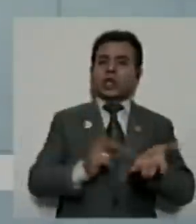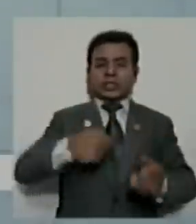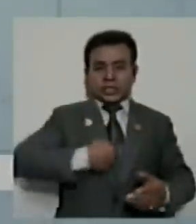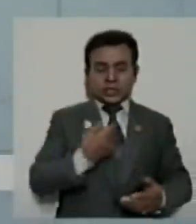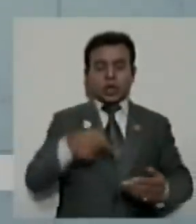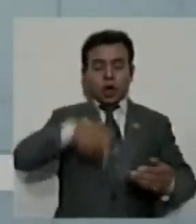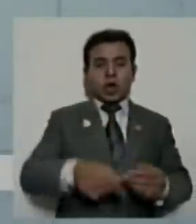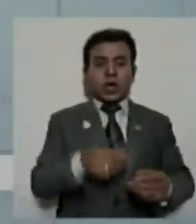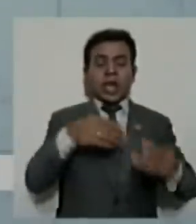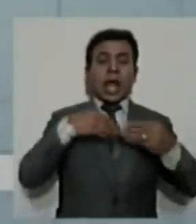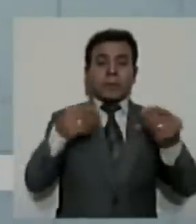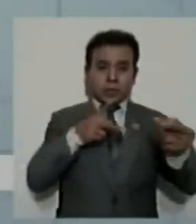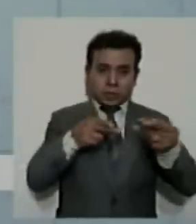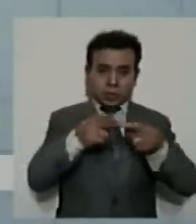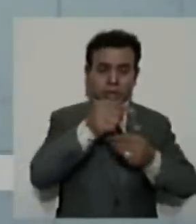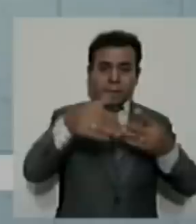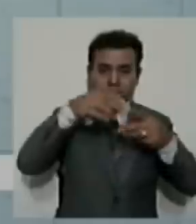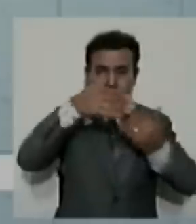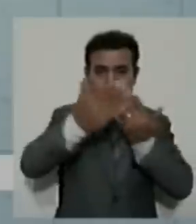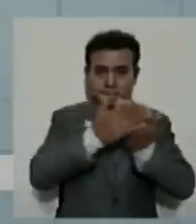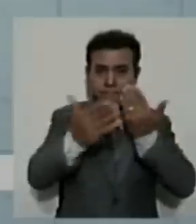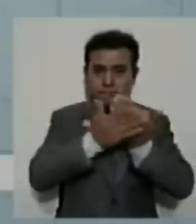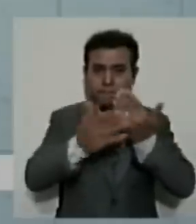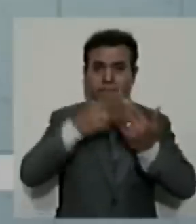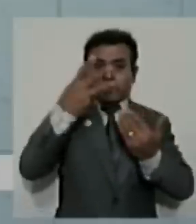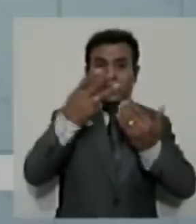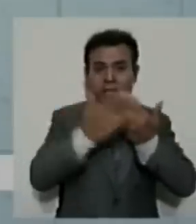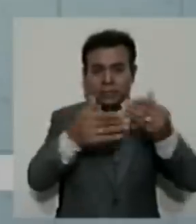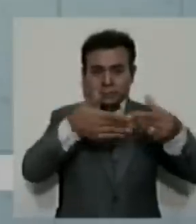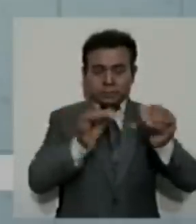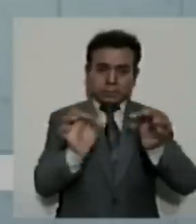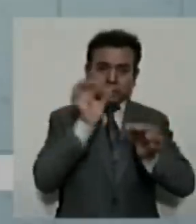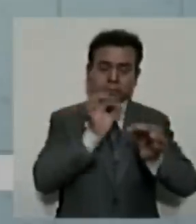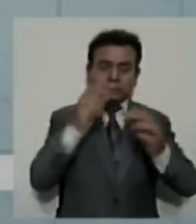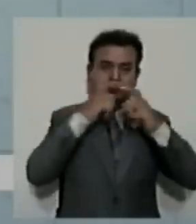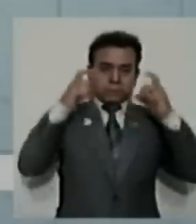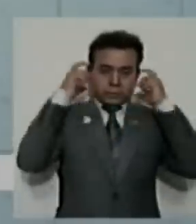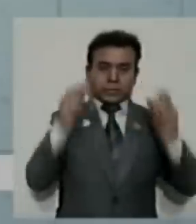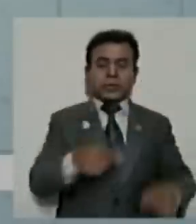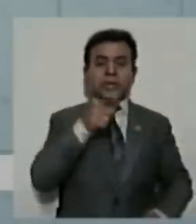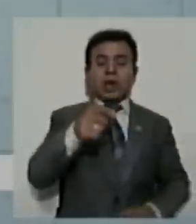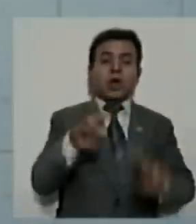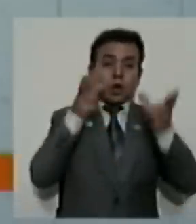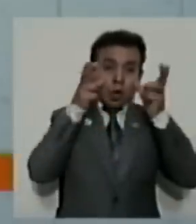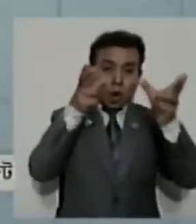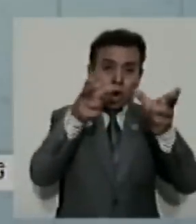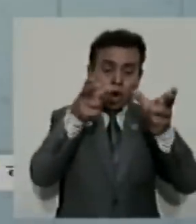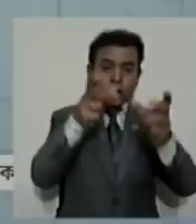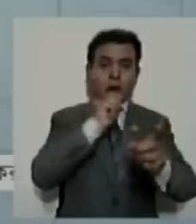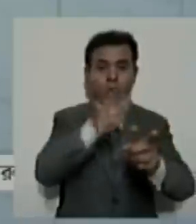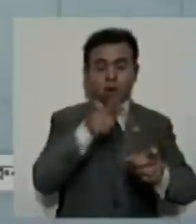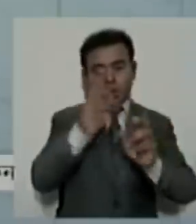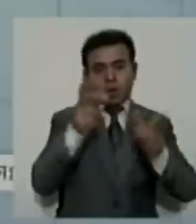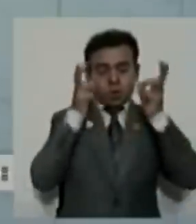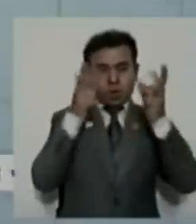কারণ আপনি কোয়ারেন্টাইনে থাকতে সুস্থ থাকলে আপনার পরিবার সুস্থ থাকবে এবং আপনি সমাজ এবং দেশকেও